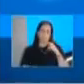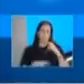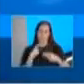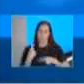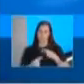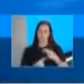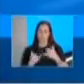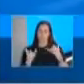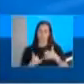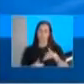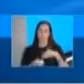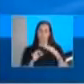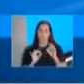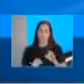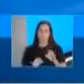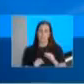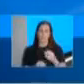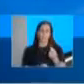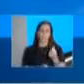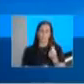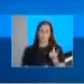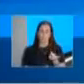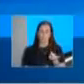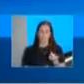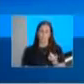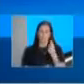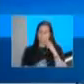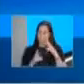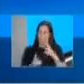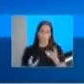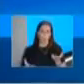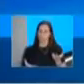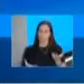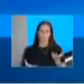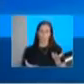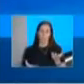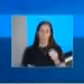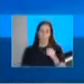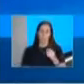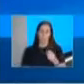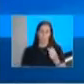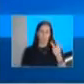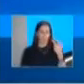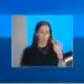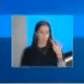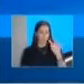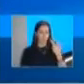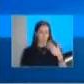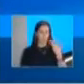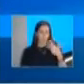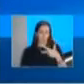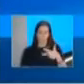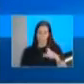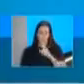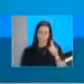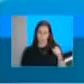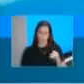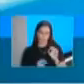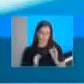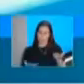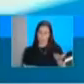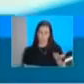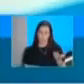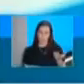משנה לשנה. עכשיו אנחנו באמת בסכום מגוחך שמשקיעים בתחום. 3.5 מיליון, שזה